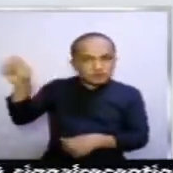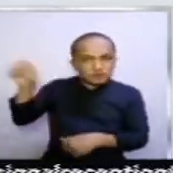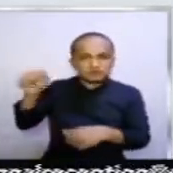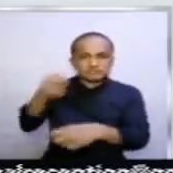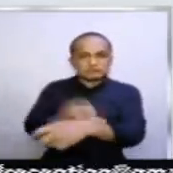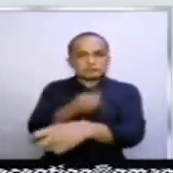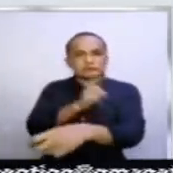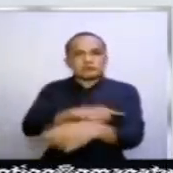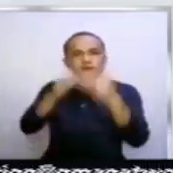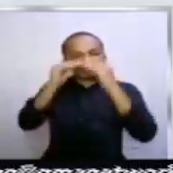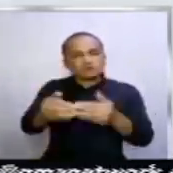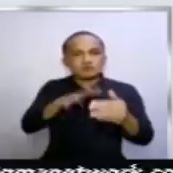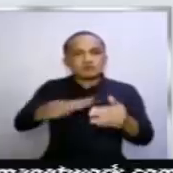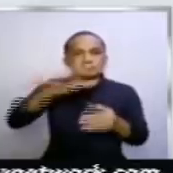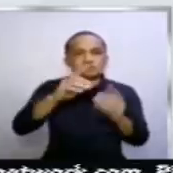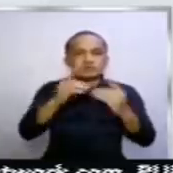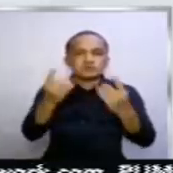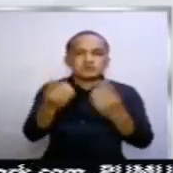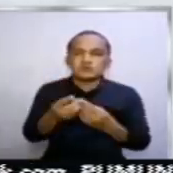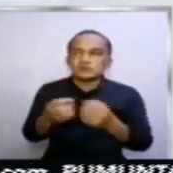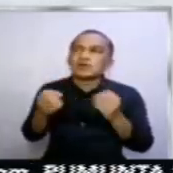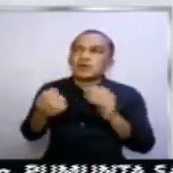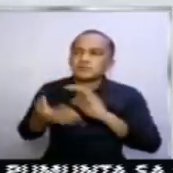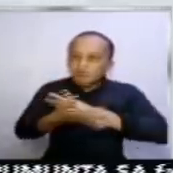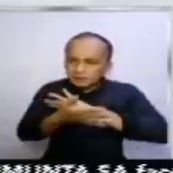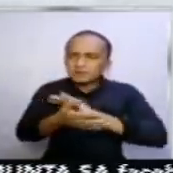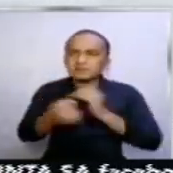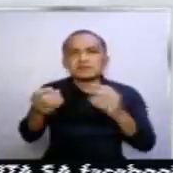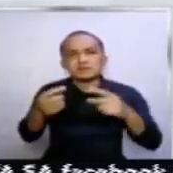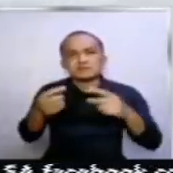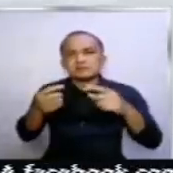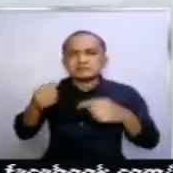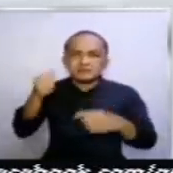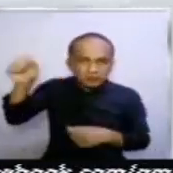maraming COVID, maraming violators.